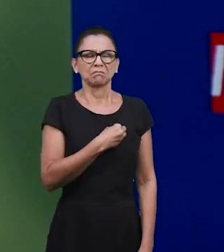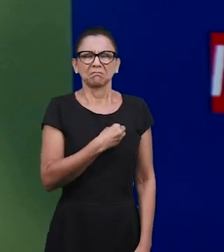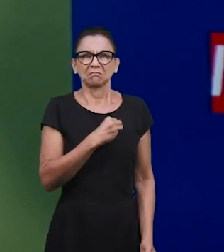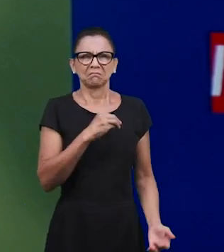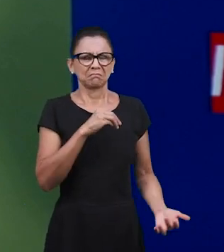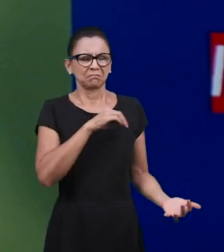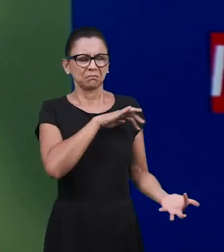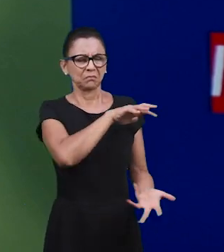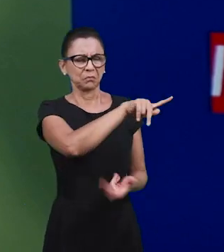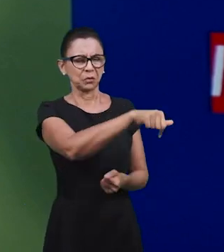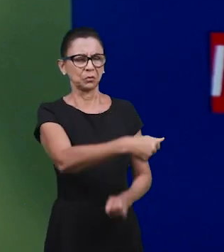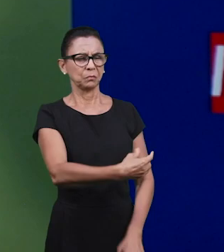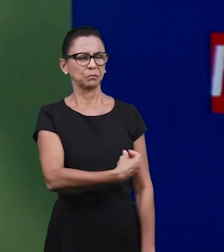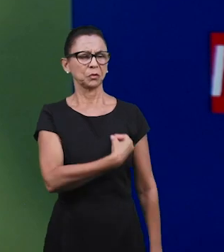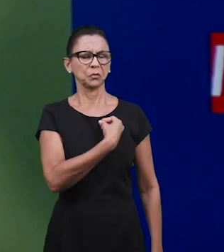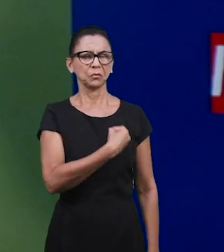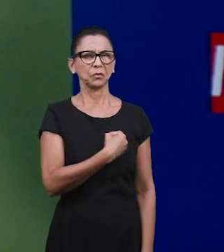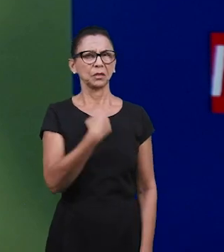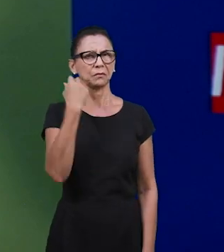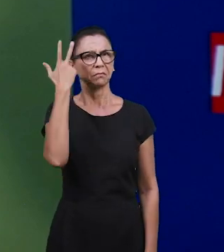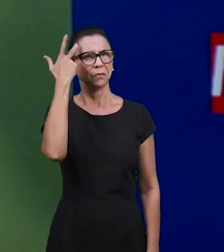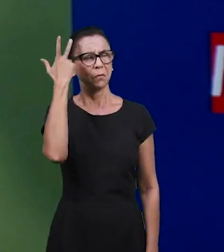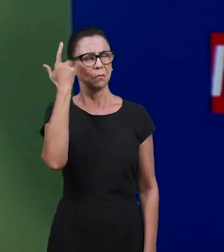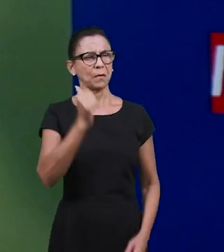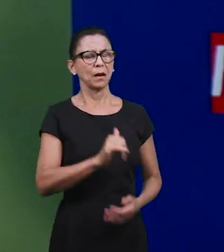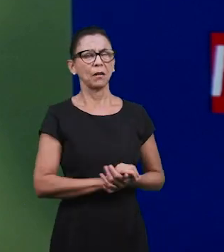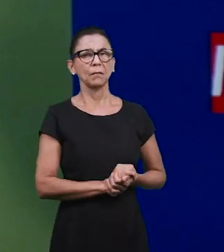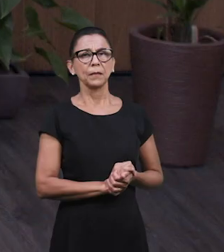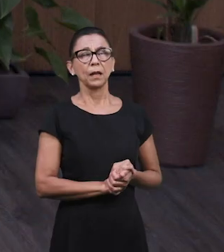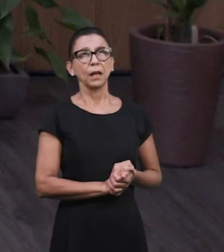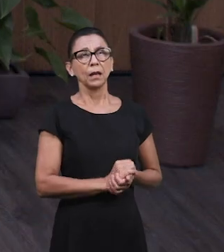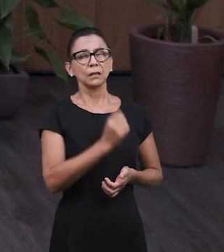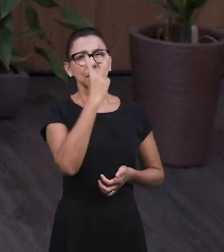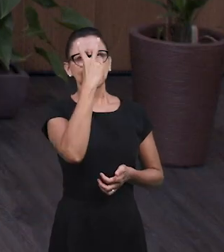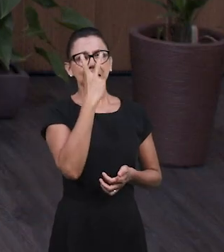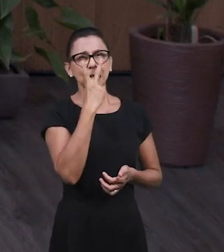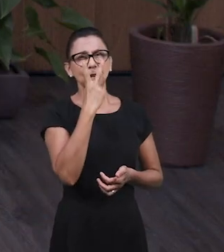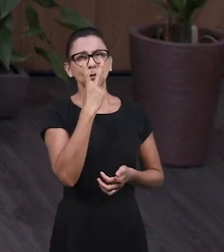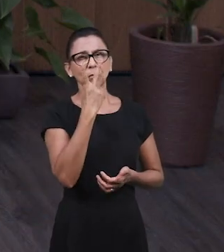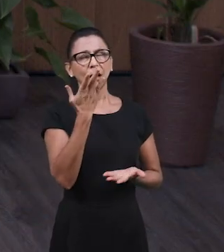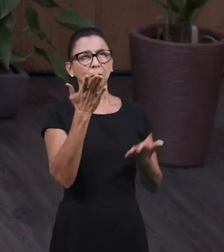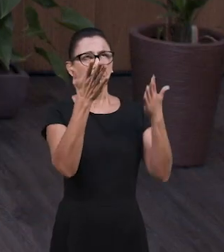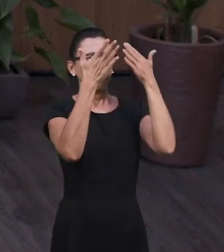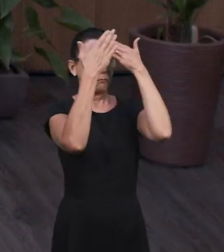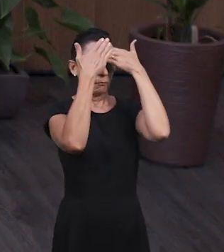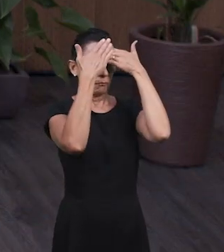ça. Il est aveugle spirituellement, il est en ténèbres.